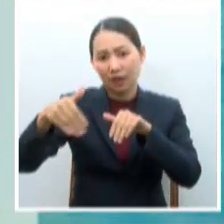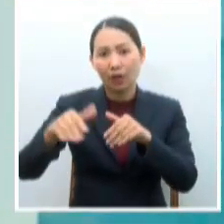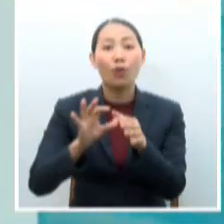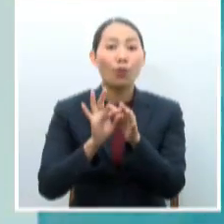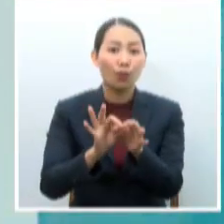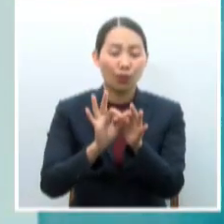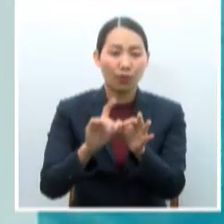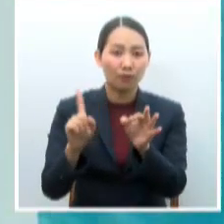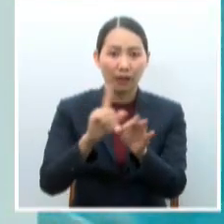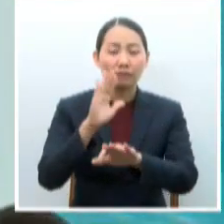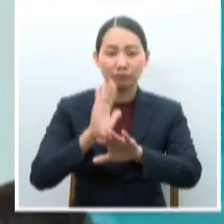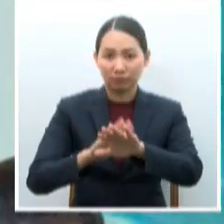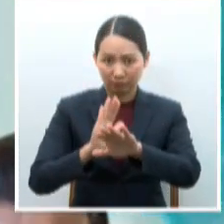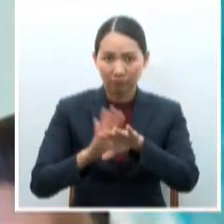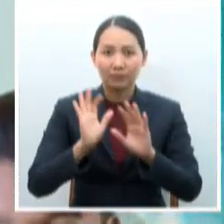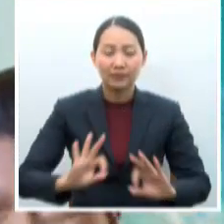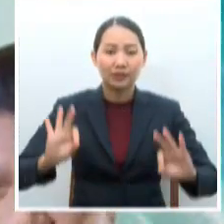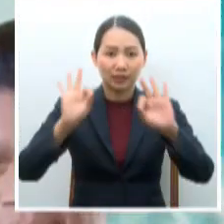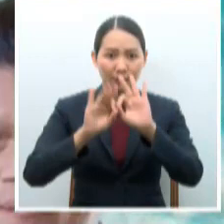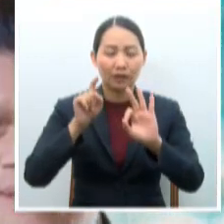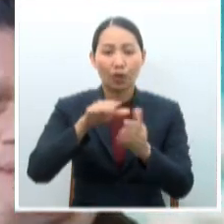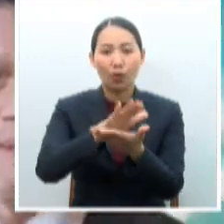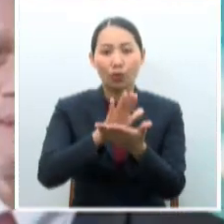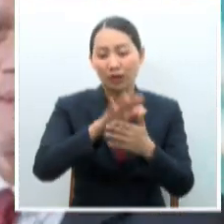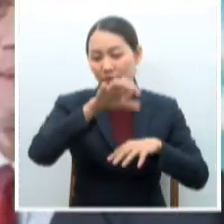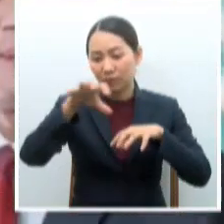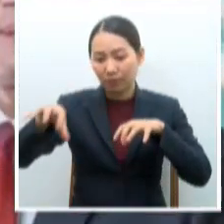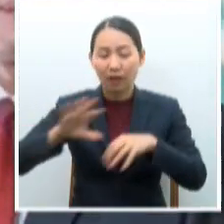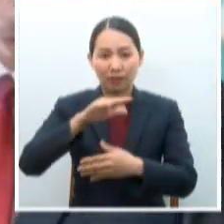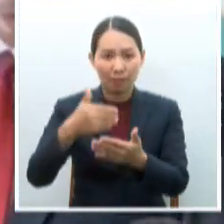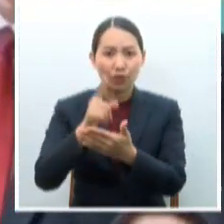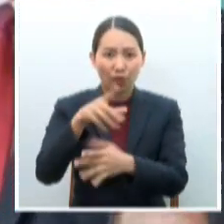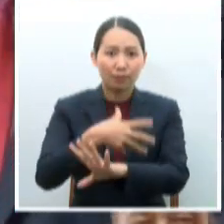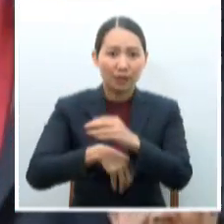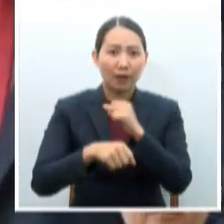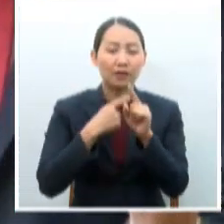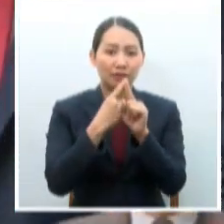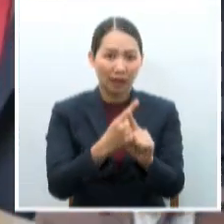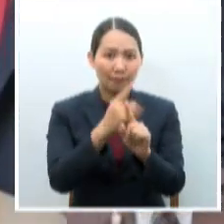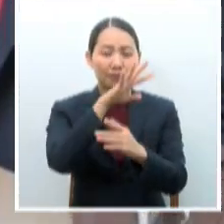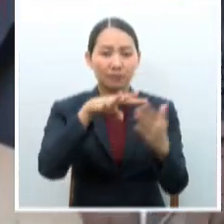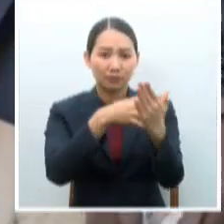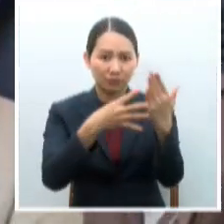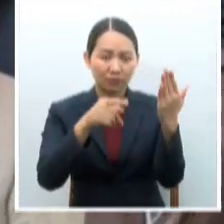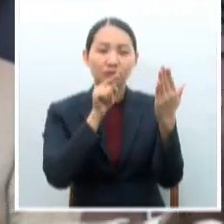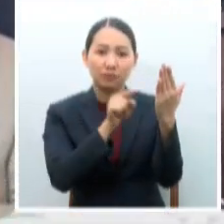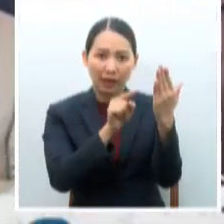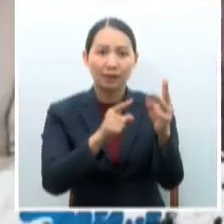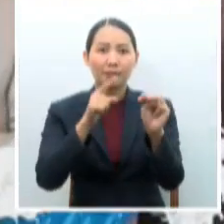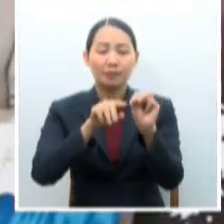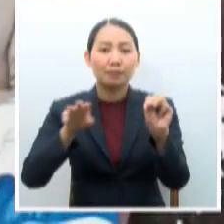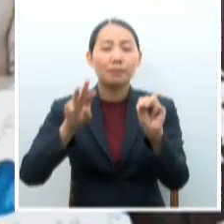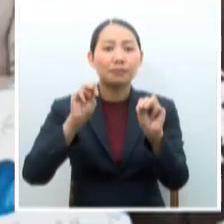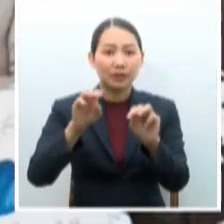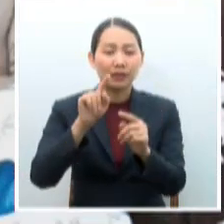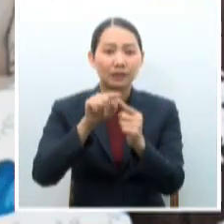การด้านความปลอดภัยให้กับสถานศึกษาในสังกัดนำไปปฏิบัติด้วยการบริหารจัดการตามมาตรการ 3 ป.ได้